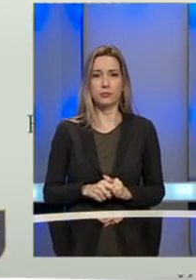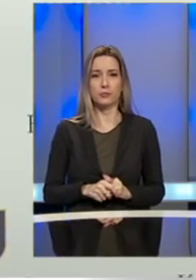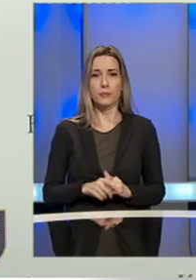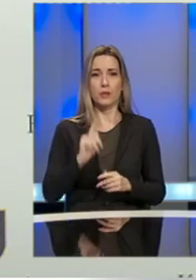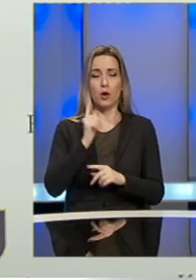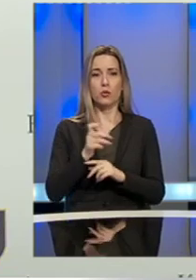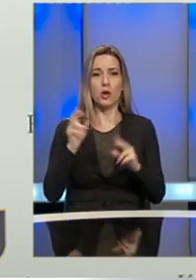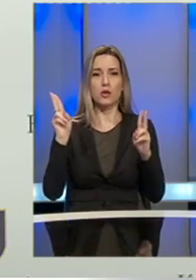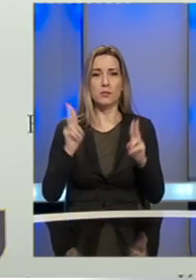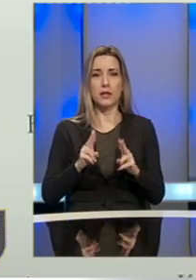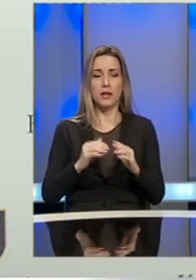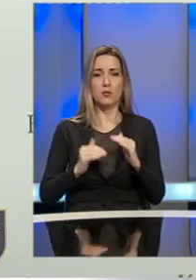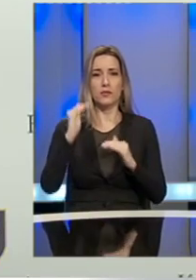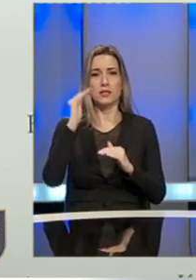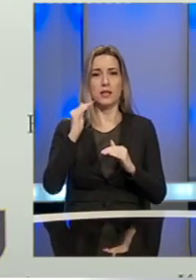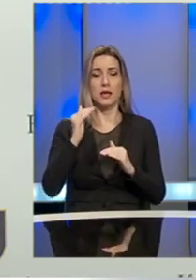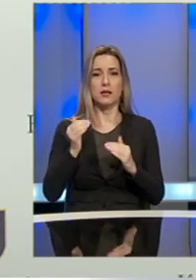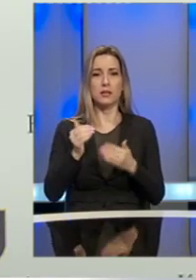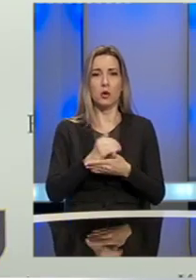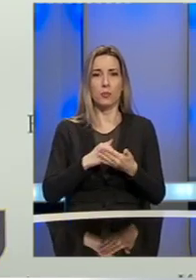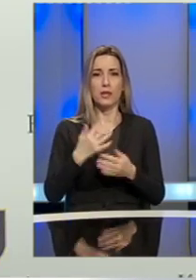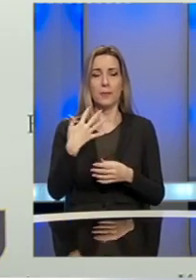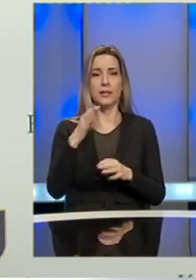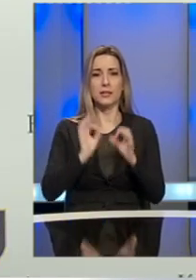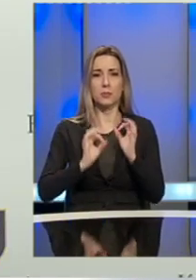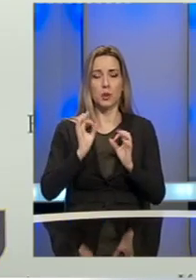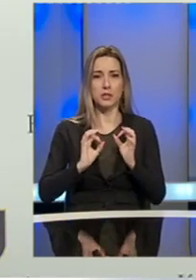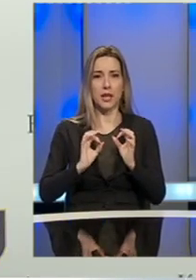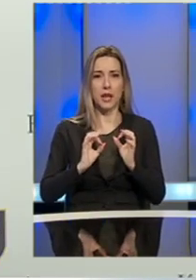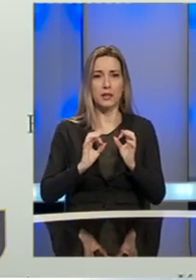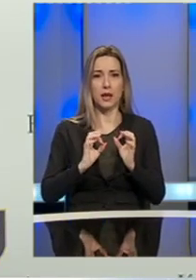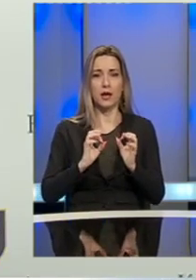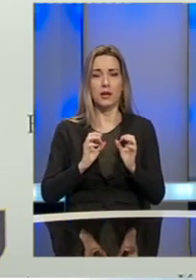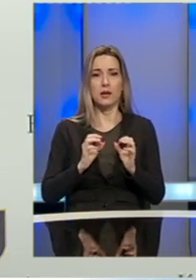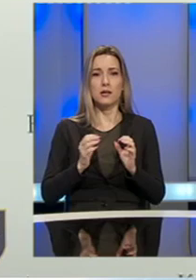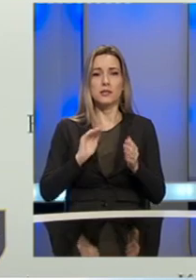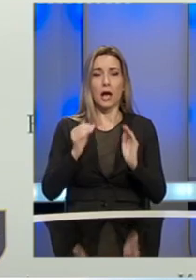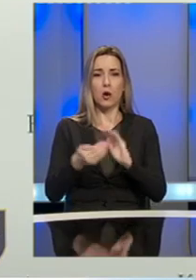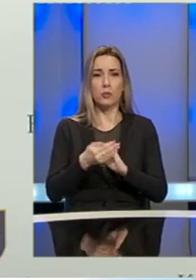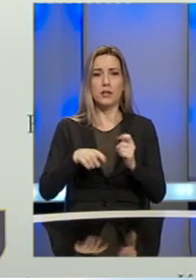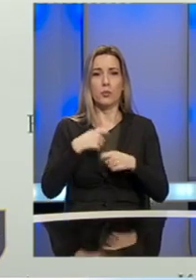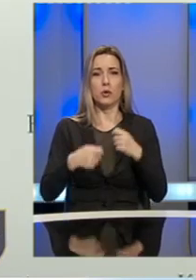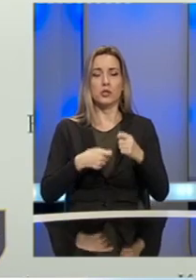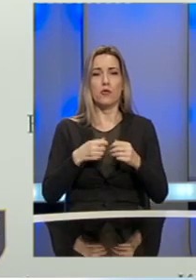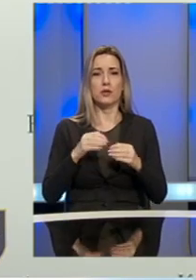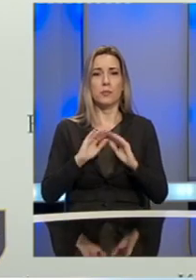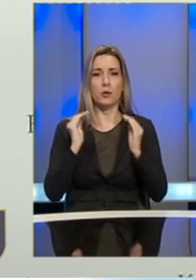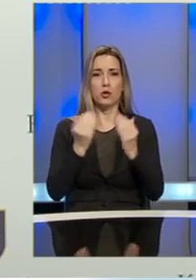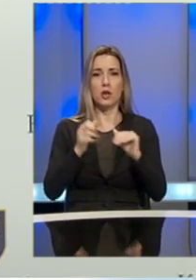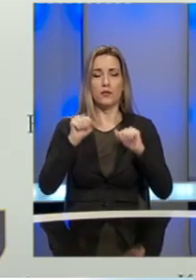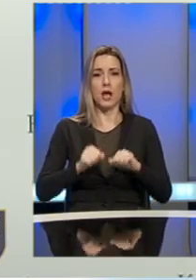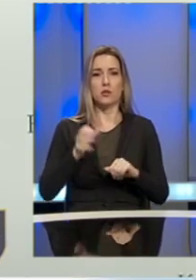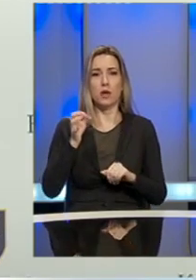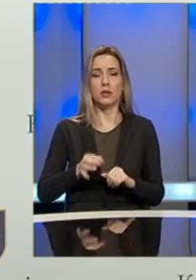o smanjenju visine zakupnine za 50% za zakupce poslovnih prostora u vlasništvu